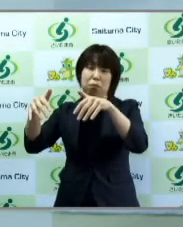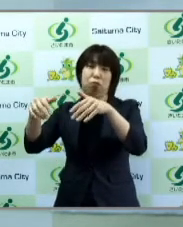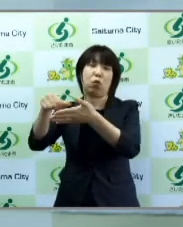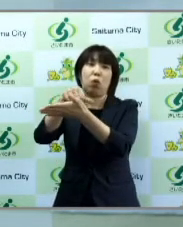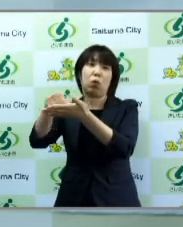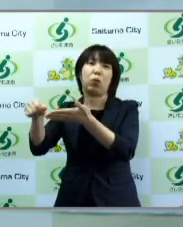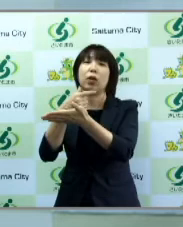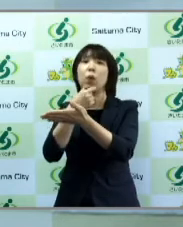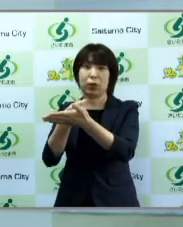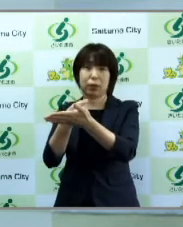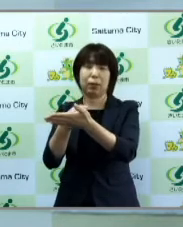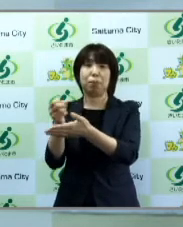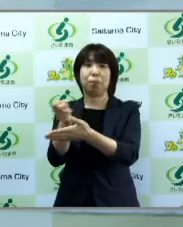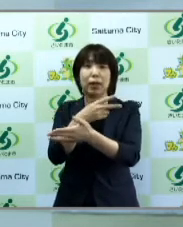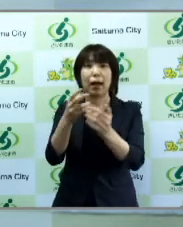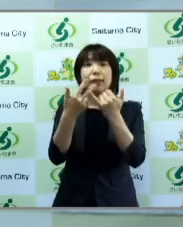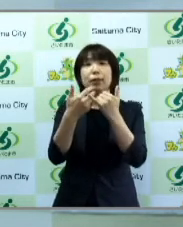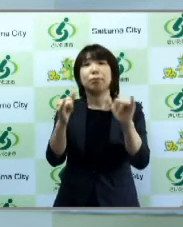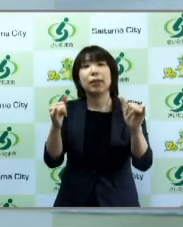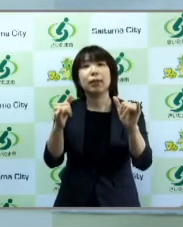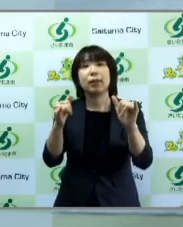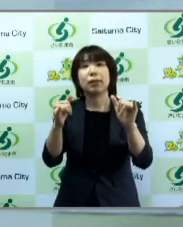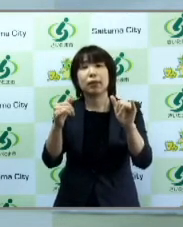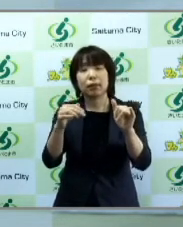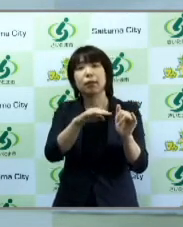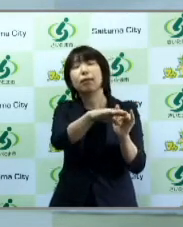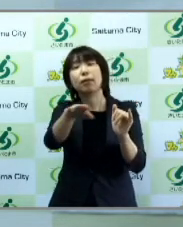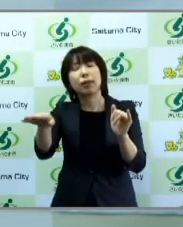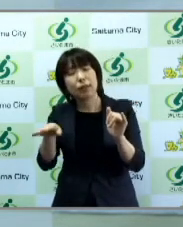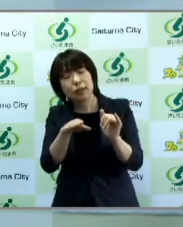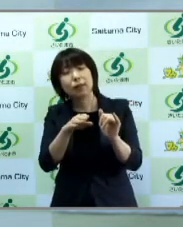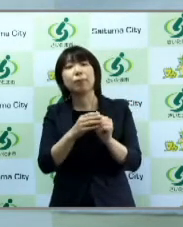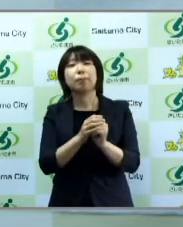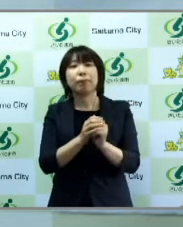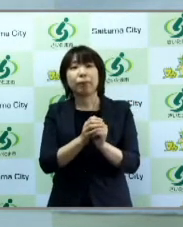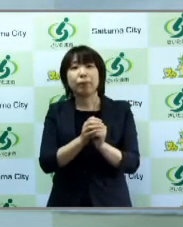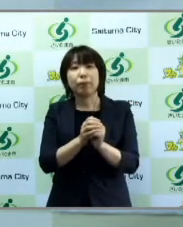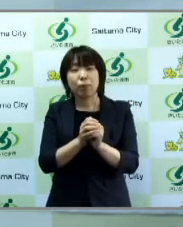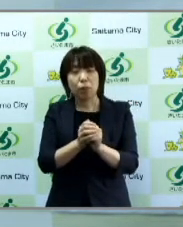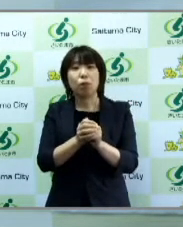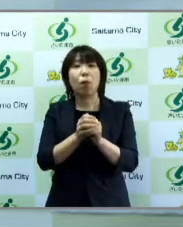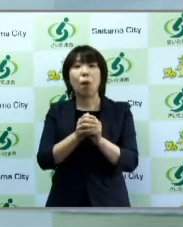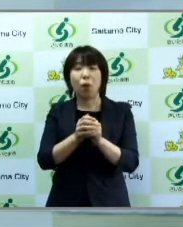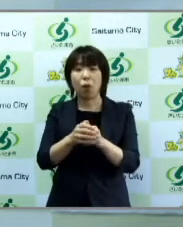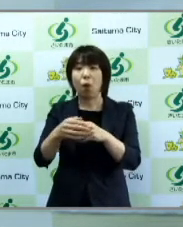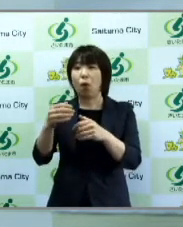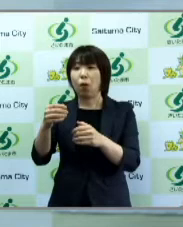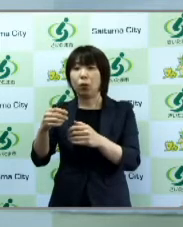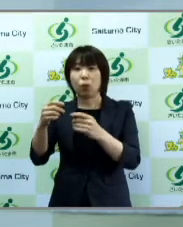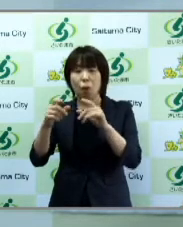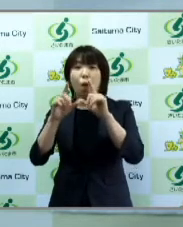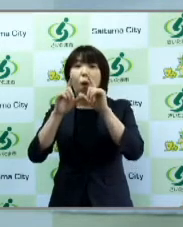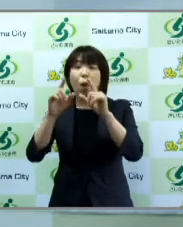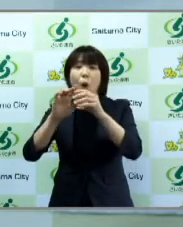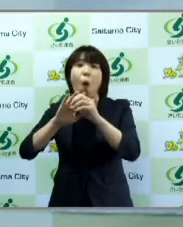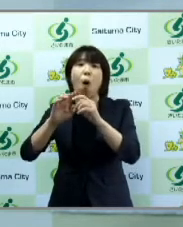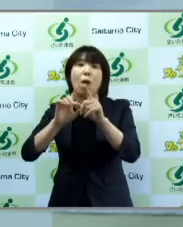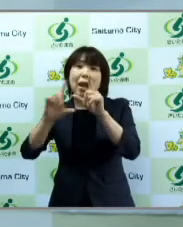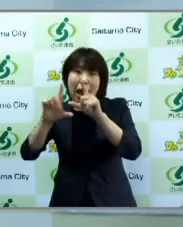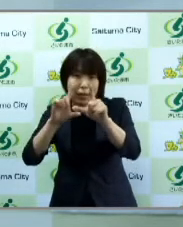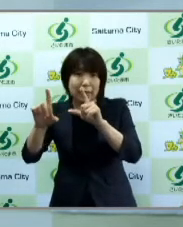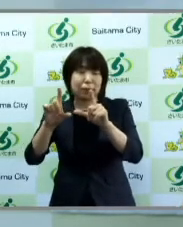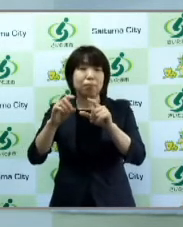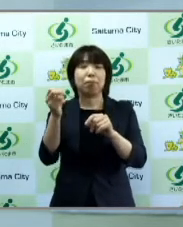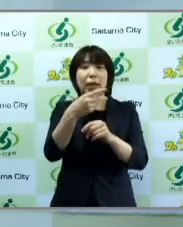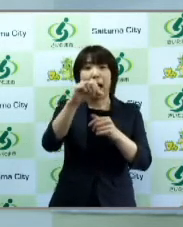埼玉県 LINE コロナお知らせシステムおよび国の新型コロナウイルス接触確認アプリ